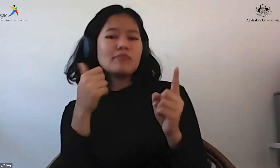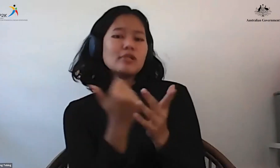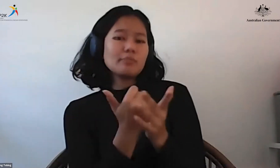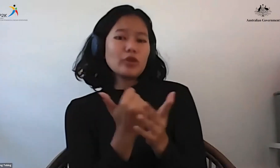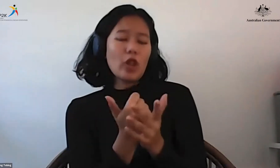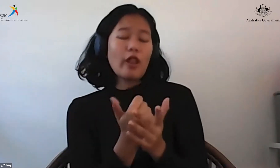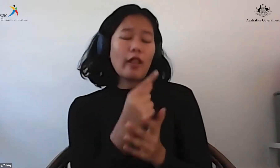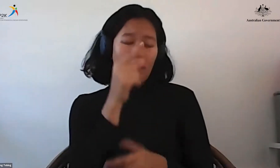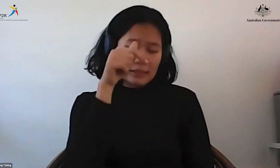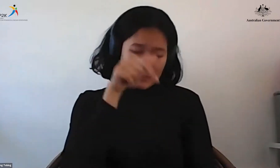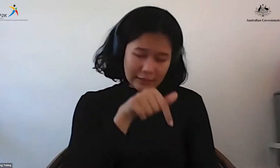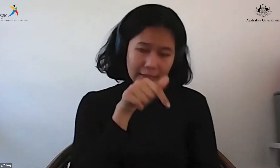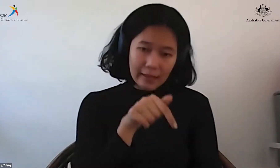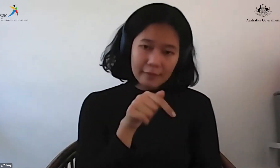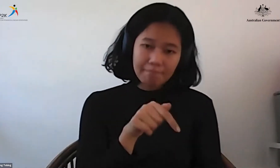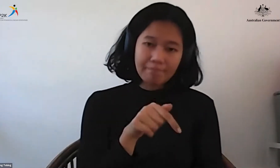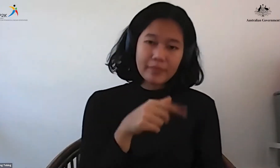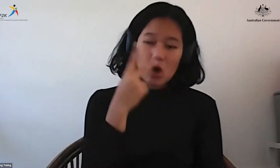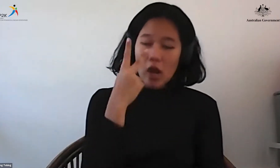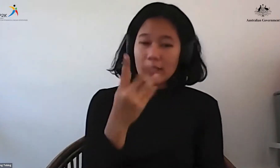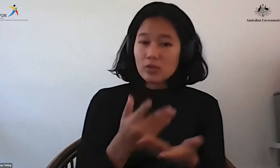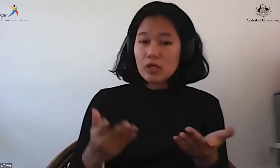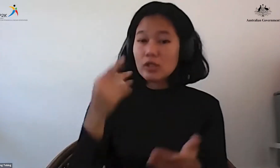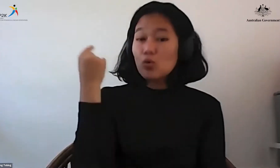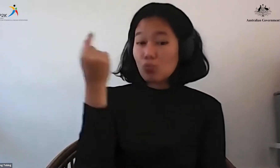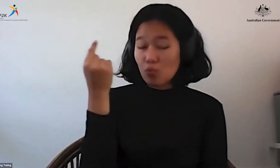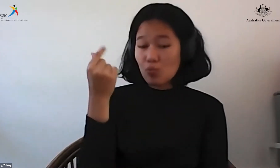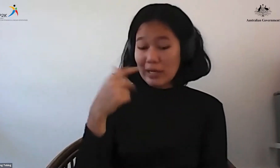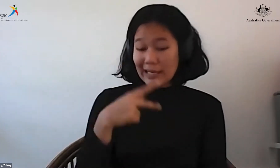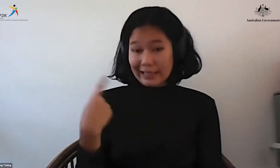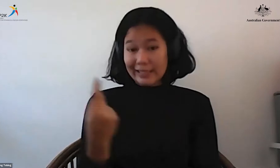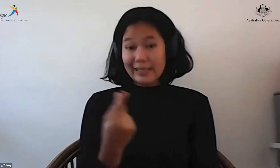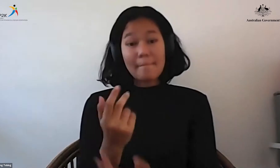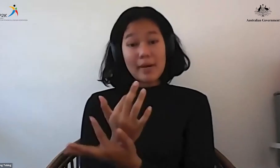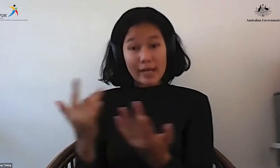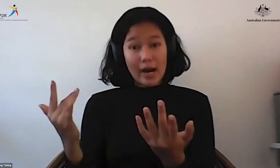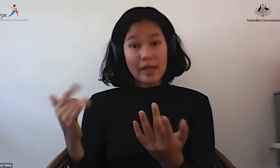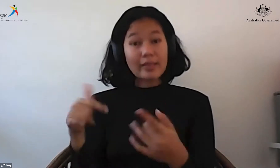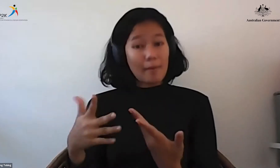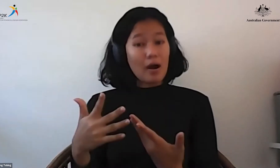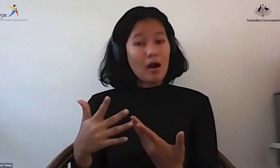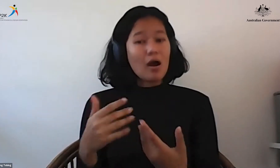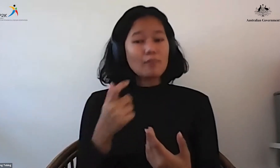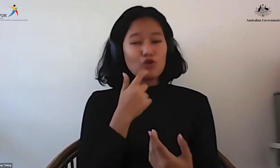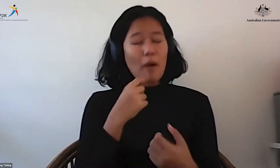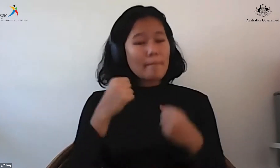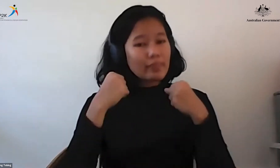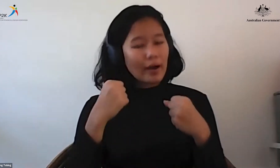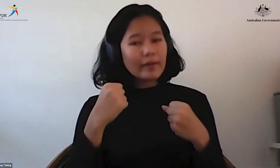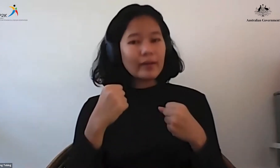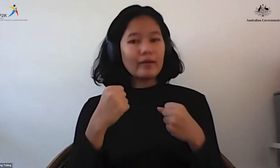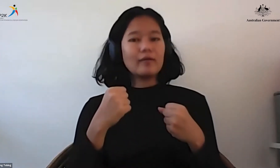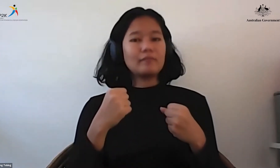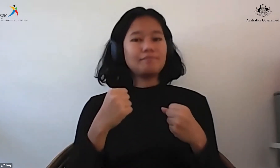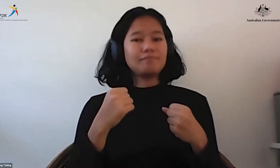ini secara umum kita sebagai masyarakat mode-nya adalah survival gitu, ya. Jadi kita survive untuk